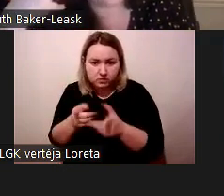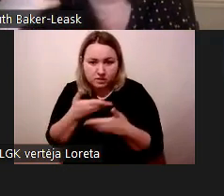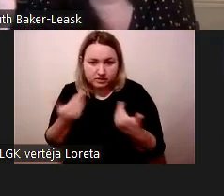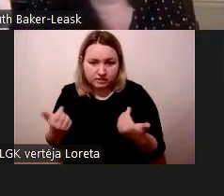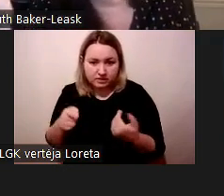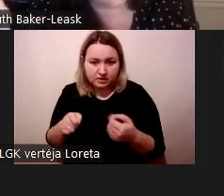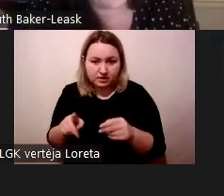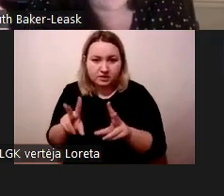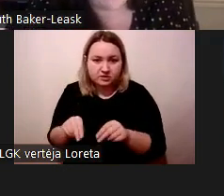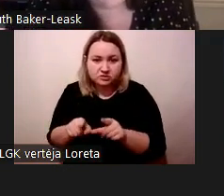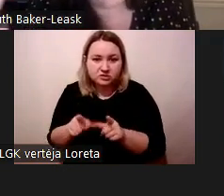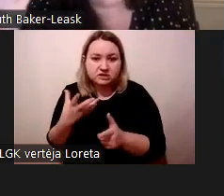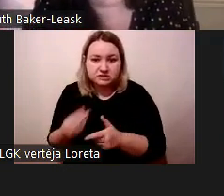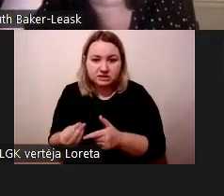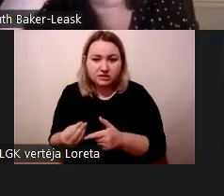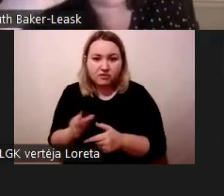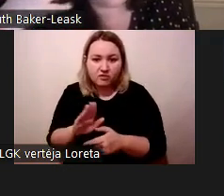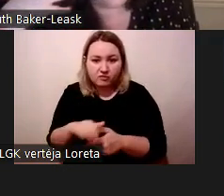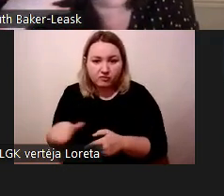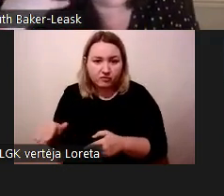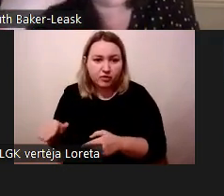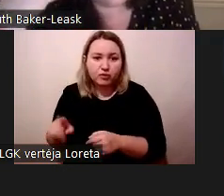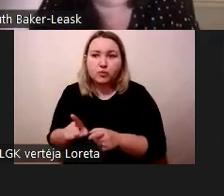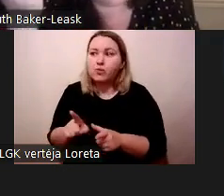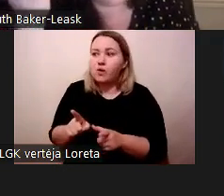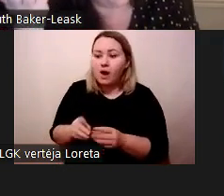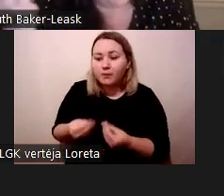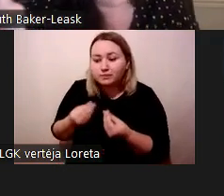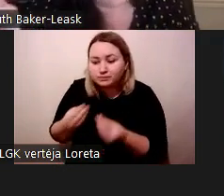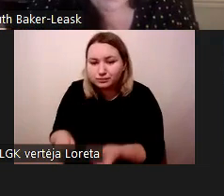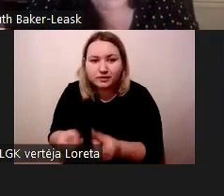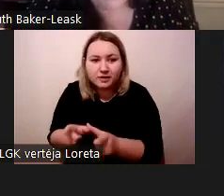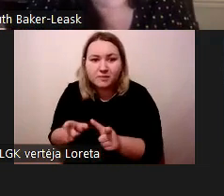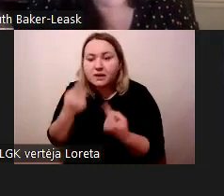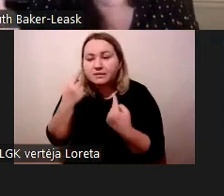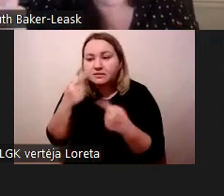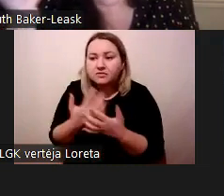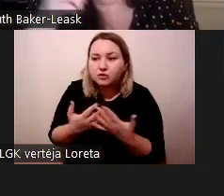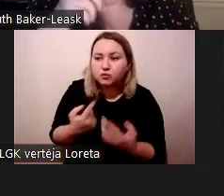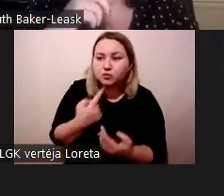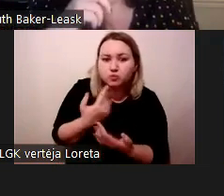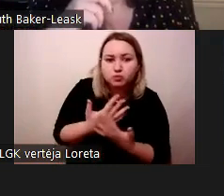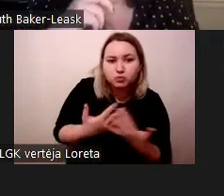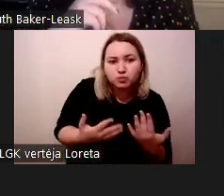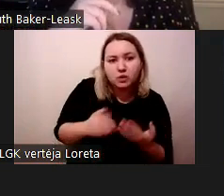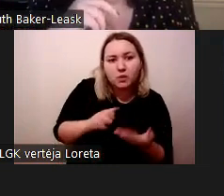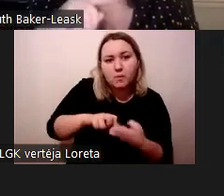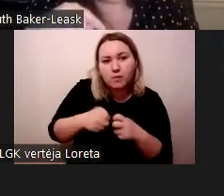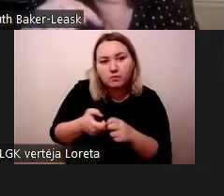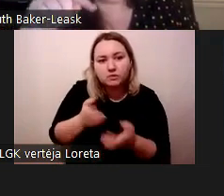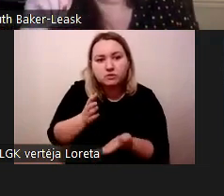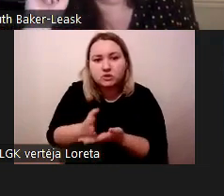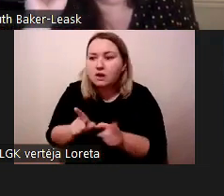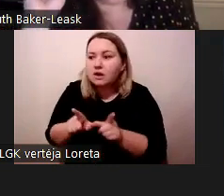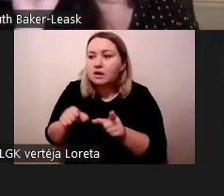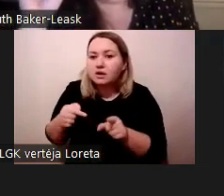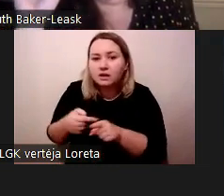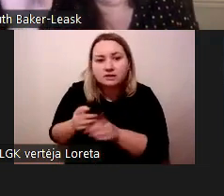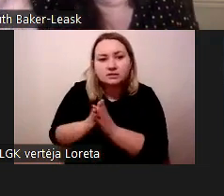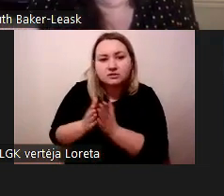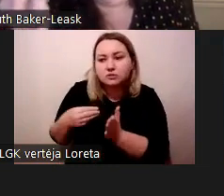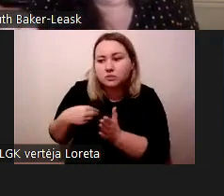savo vaikų dėl įvairių spaudimų, kitų sunkių gyvenimo aspektų. Netgi neišgalė jų